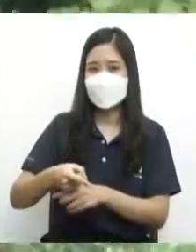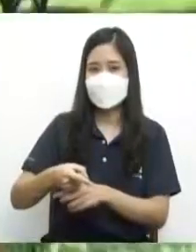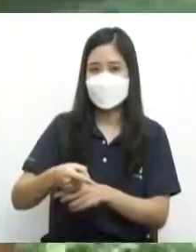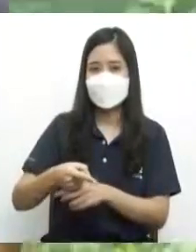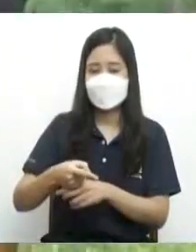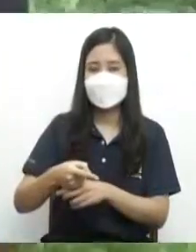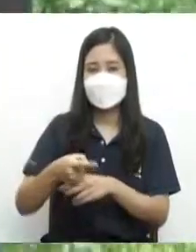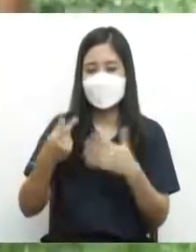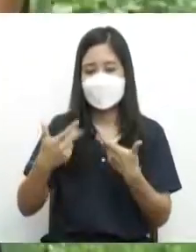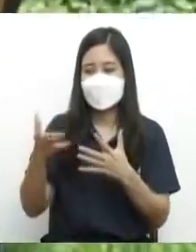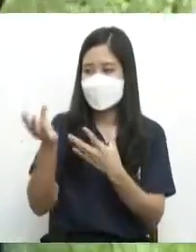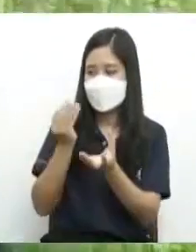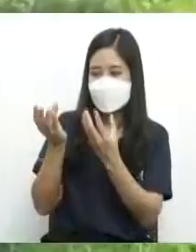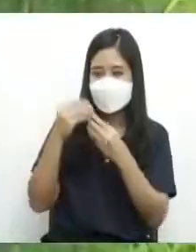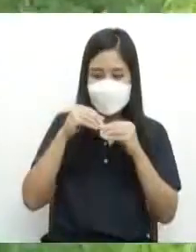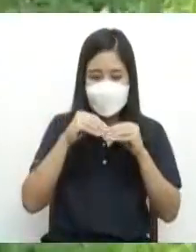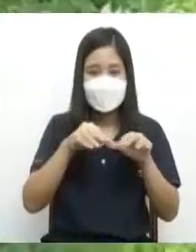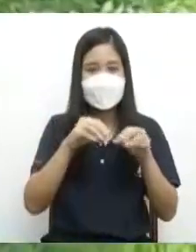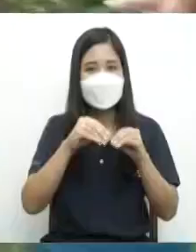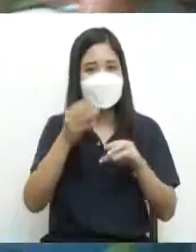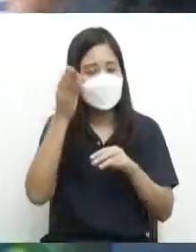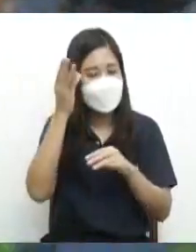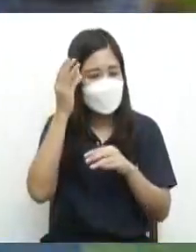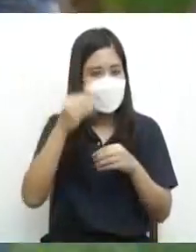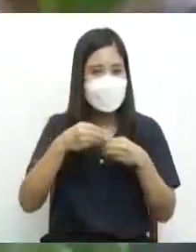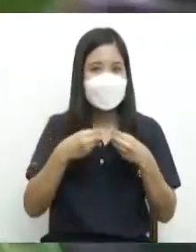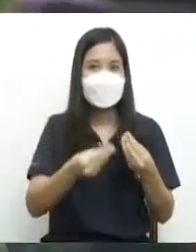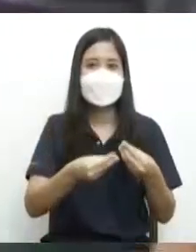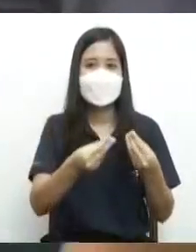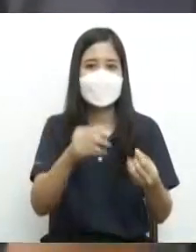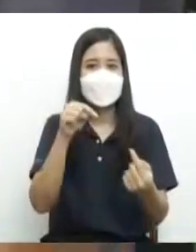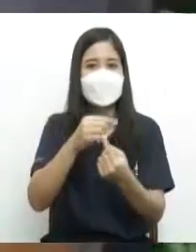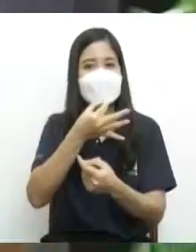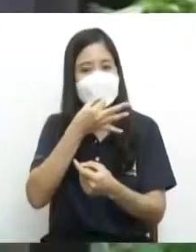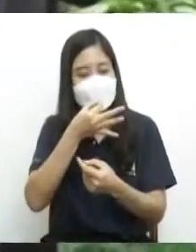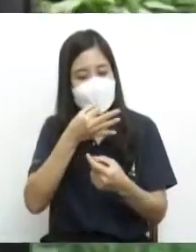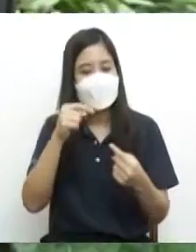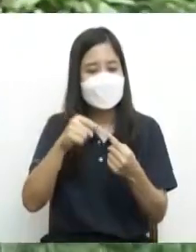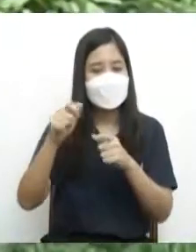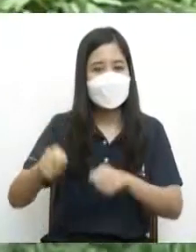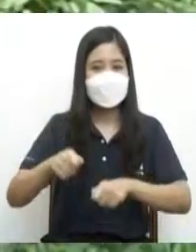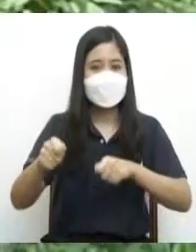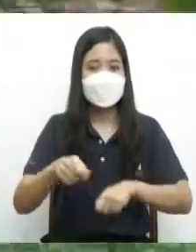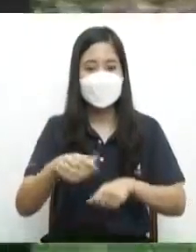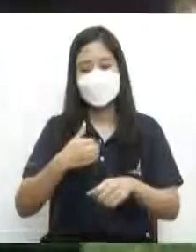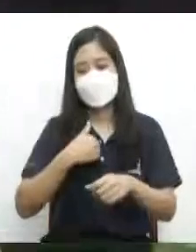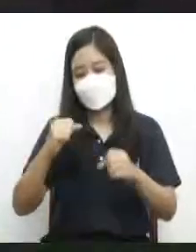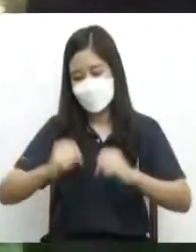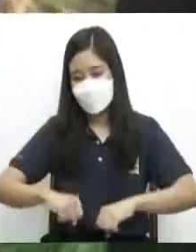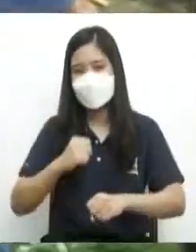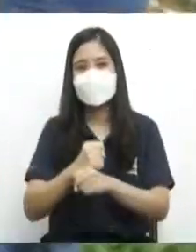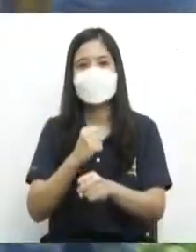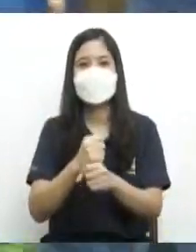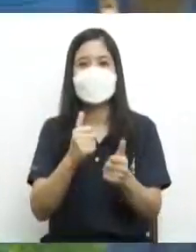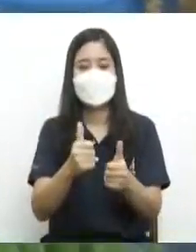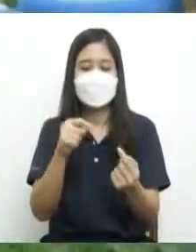ทอดไปยังกับชาวบ้านที่อยู่รอบศูนย์ที่เขามีความเดือดร้อนในเรื่องของอาชีพการทำการเกษตรที่ไม่ได้ผลผลิตนะคะแล้วก็มีปัญหา